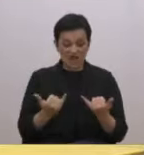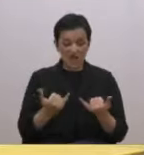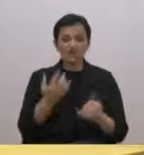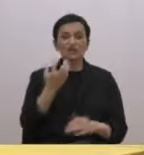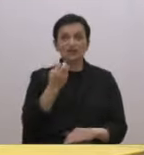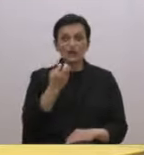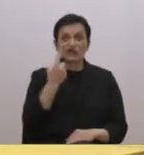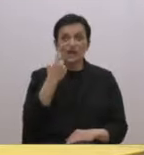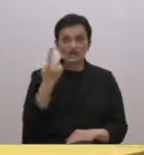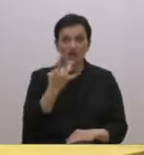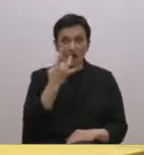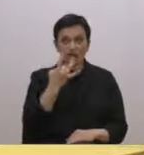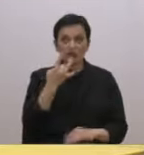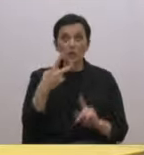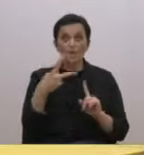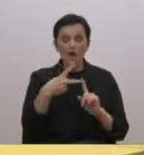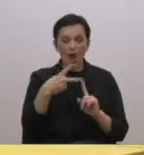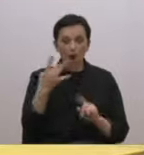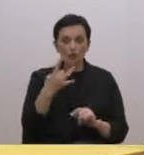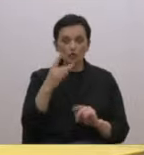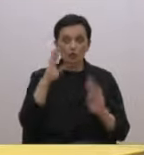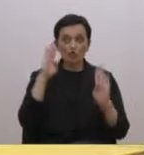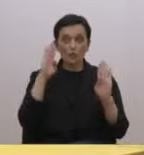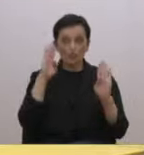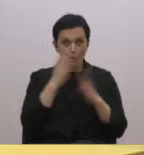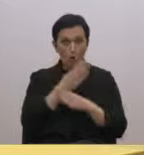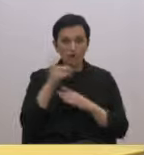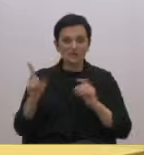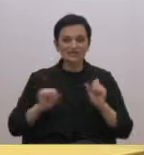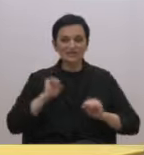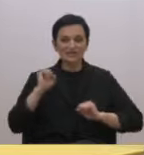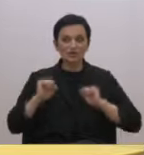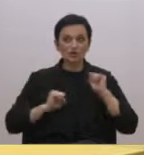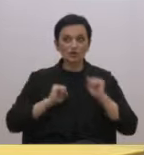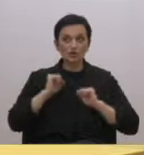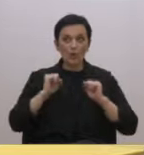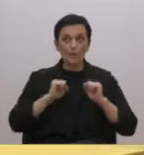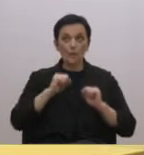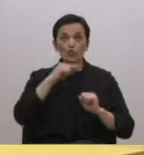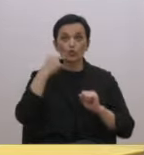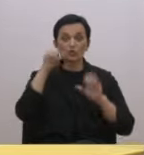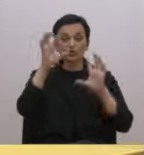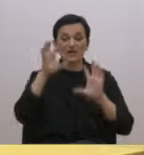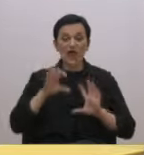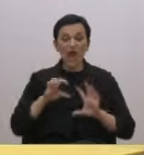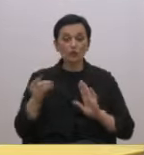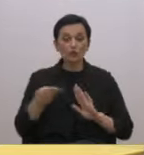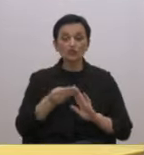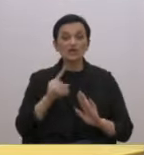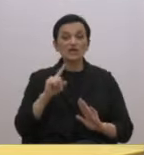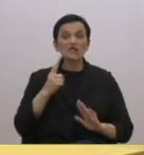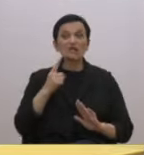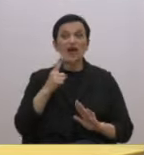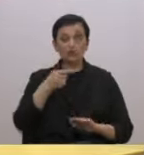კიდევ ერთხელ მეორედ მოღალატეობრივად ცდილობთ, რომ გაიტანოთ რუსული კანონი.